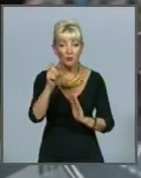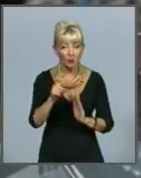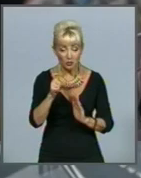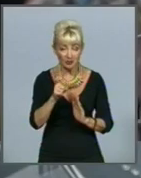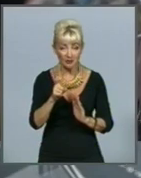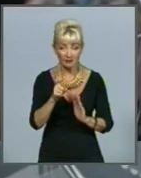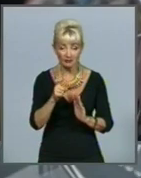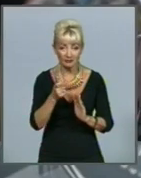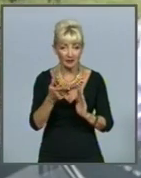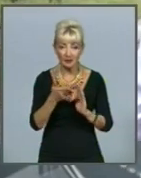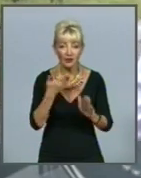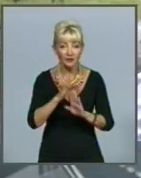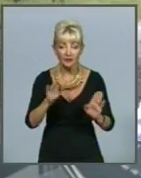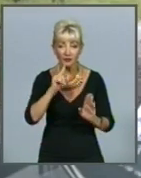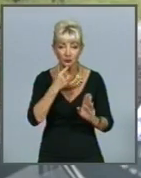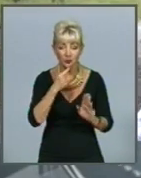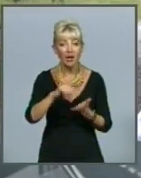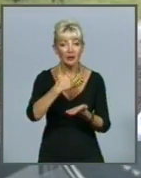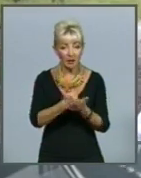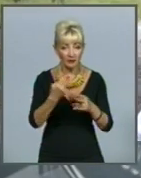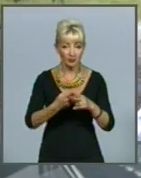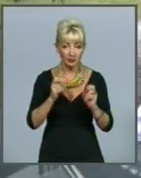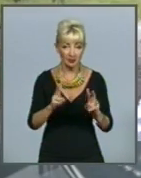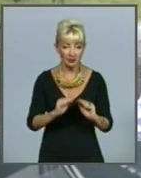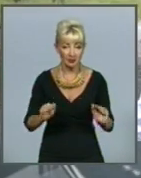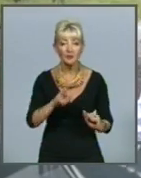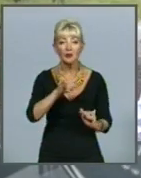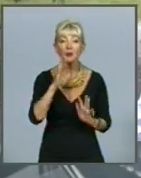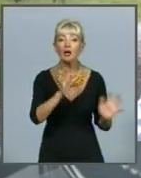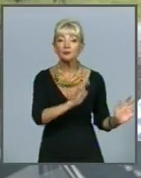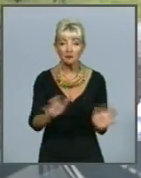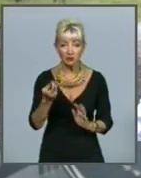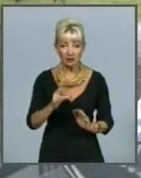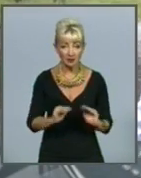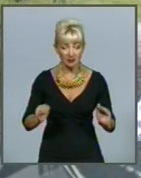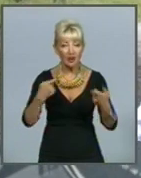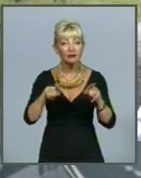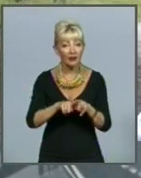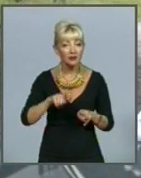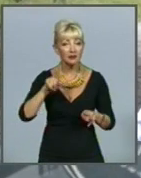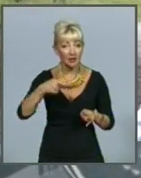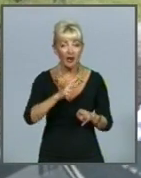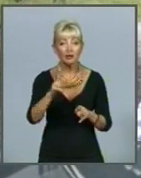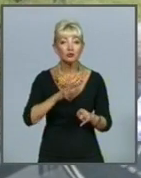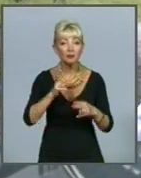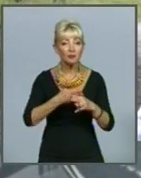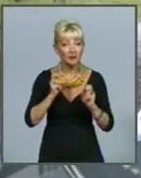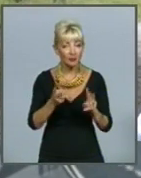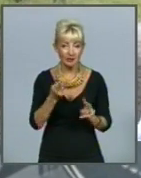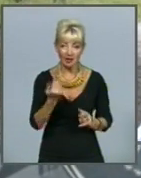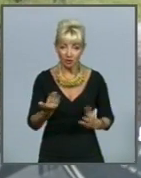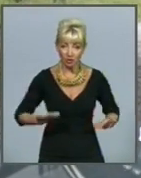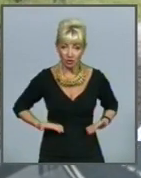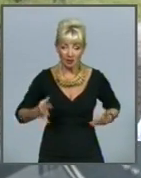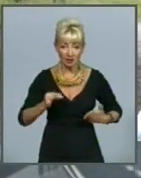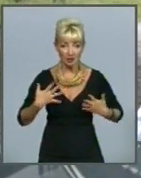– це безпека дітей. Ми забезпечували для дітей такі вимоги, які були безпечні для їх життя і здоров'я. І ліжка